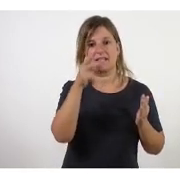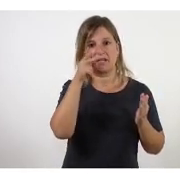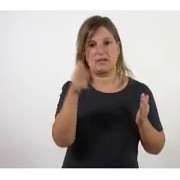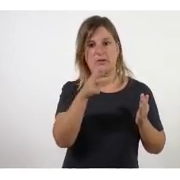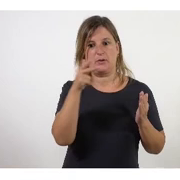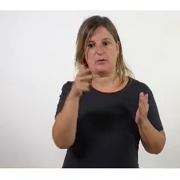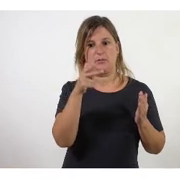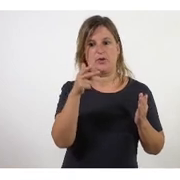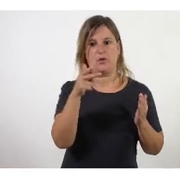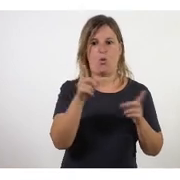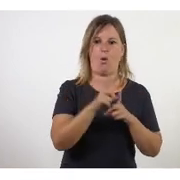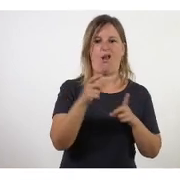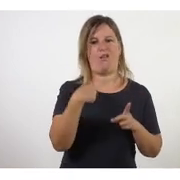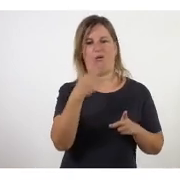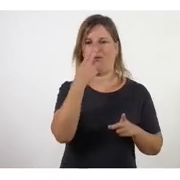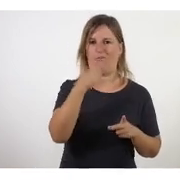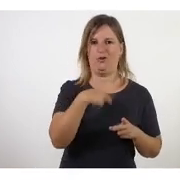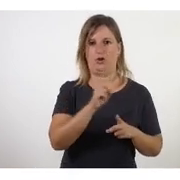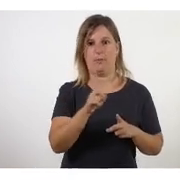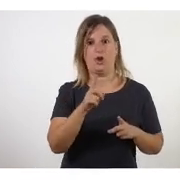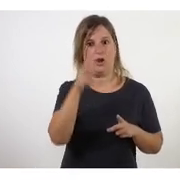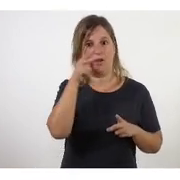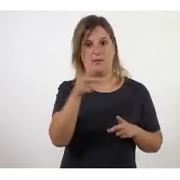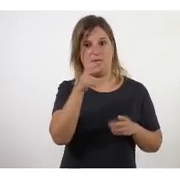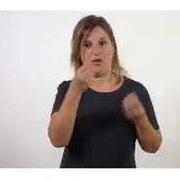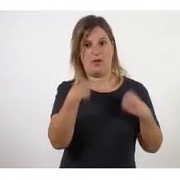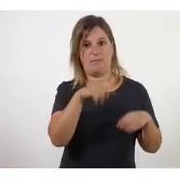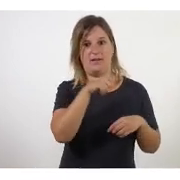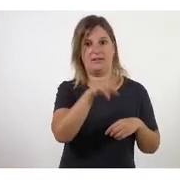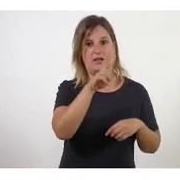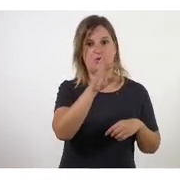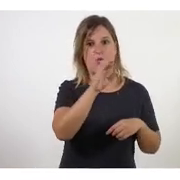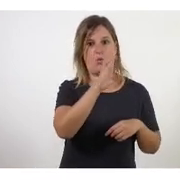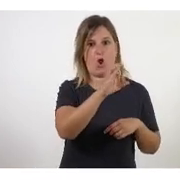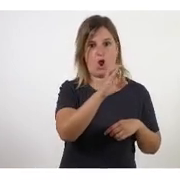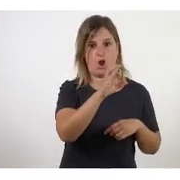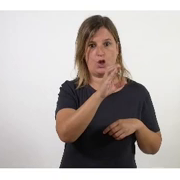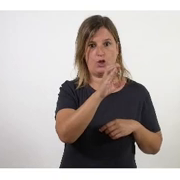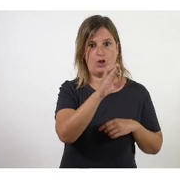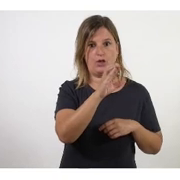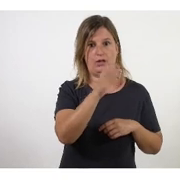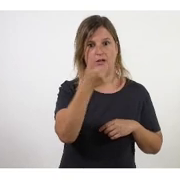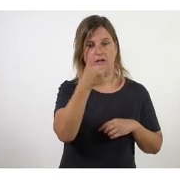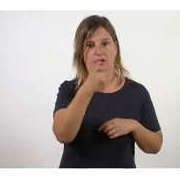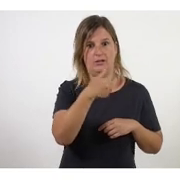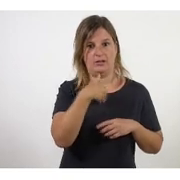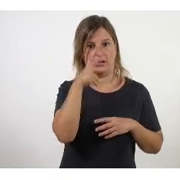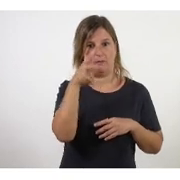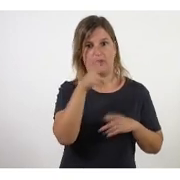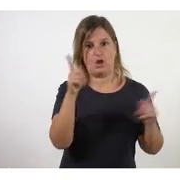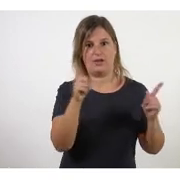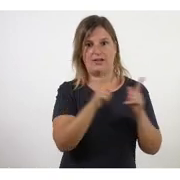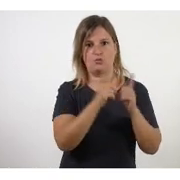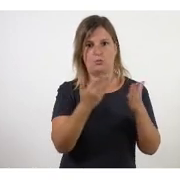aquí el xulo, amb vosaltres, ni molt menys, però aquest vídeo que us he dit que vaig fer amb la Wok, em van demanar que fes un vídeo resum